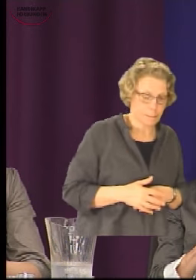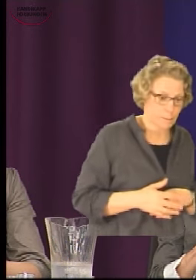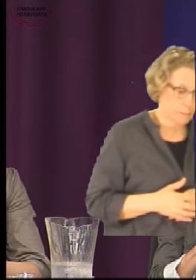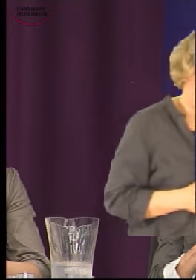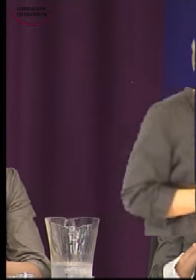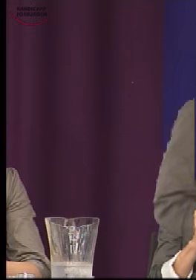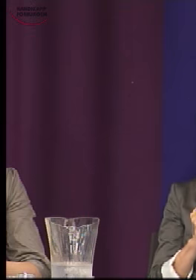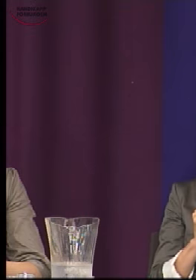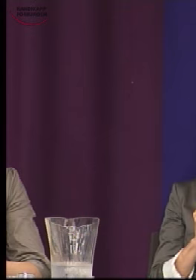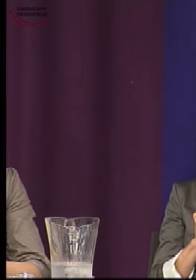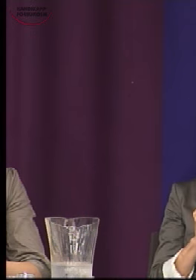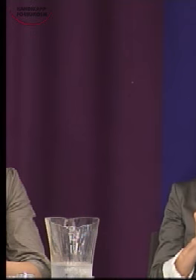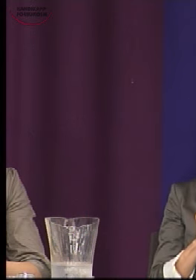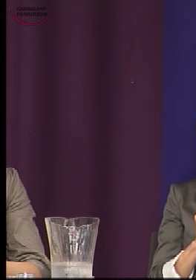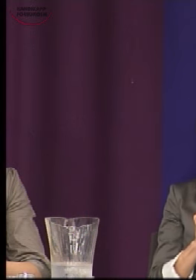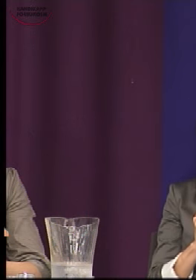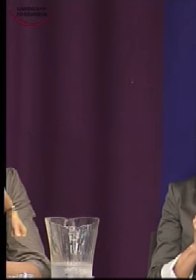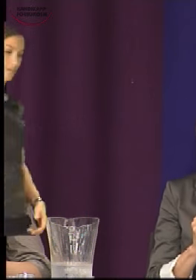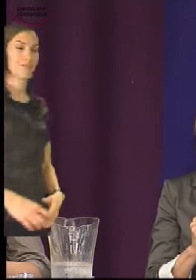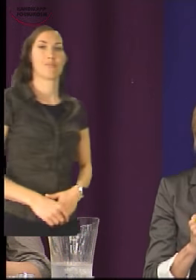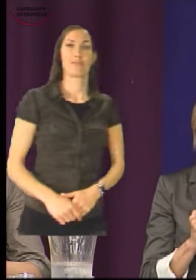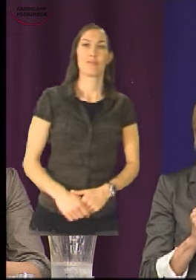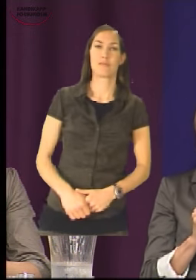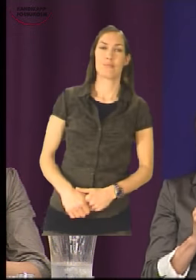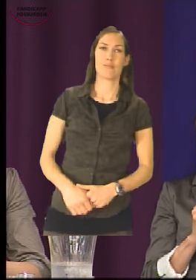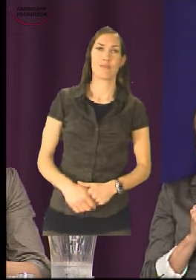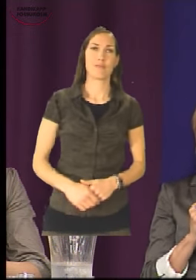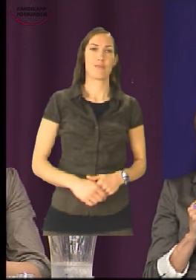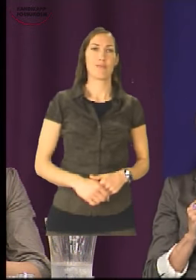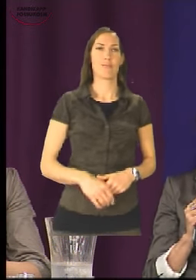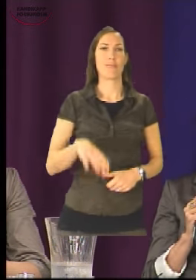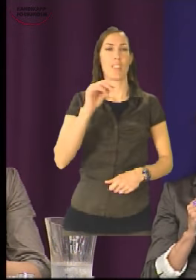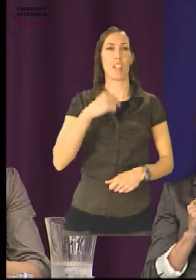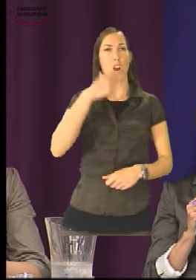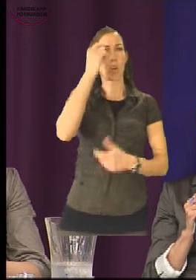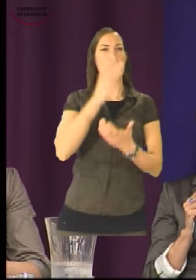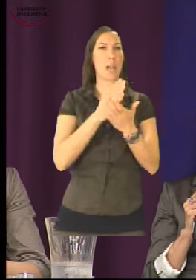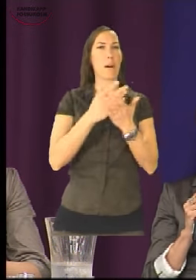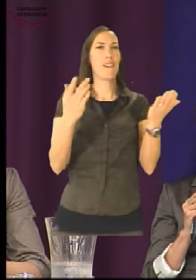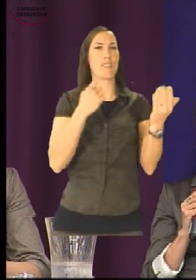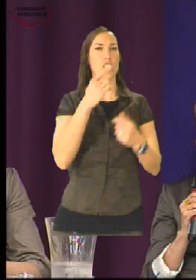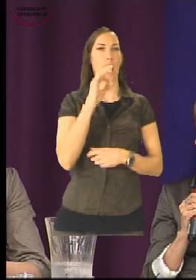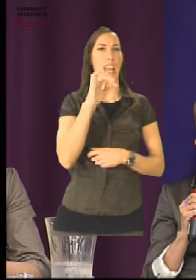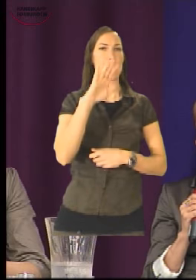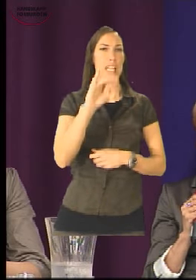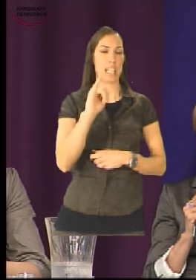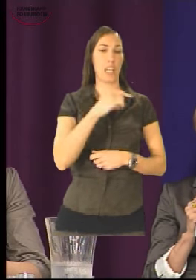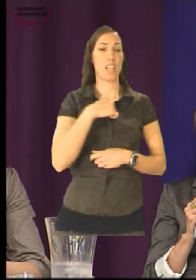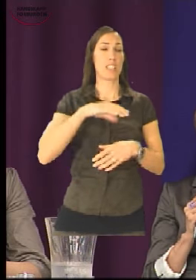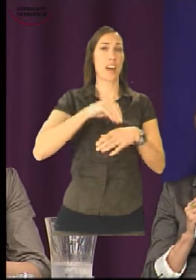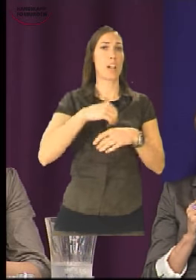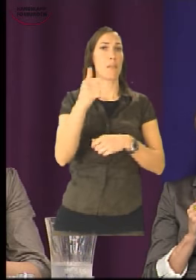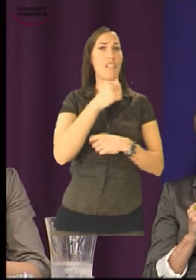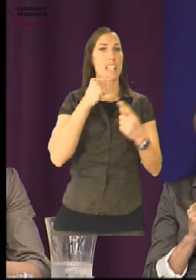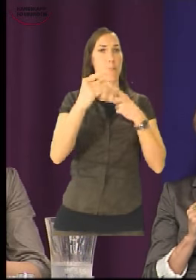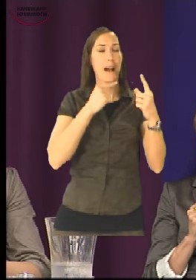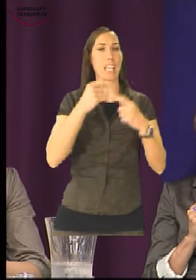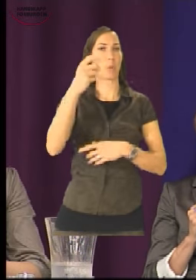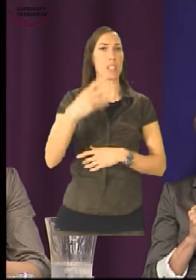Varför? Men jag tror precis som Heidi säger att det vi behöver i Sverige är faktiskt en debatt om prioriteringar som sker på en